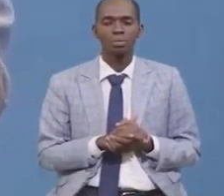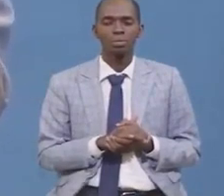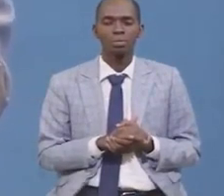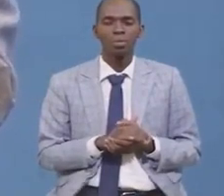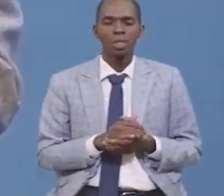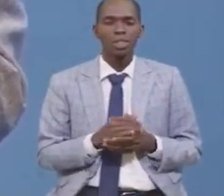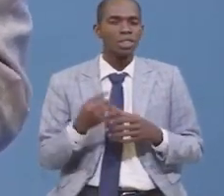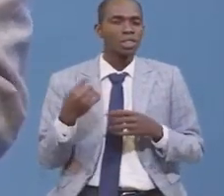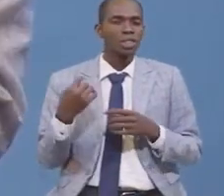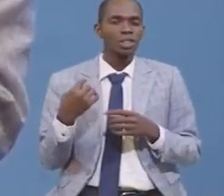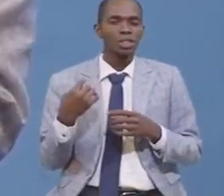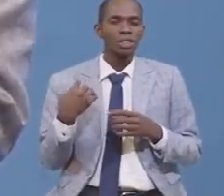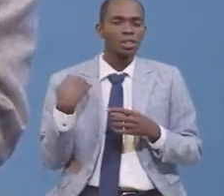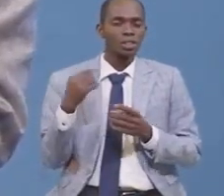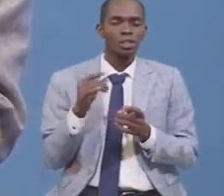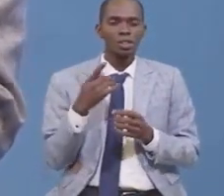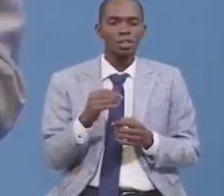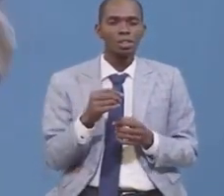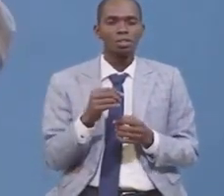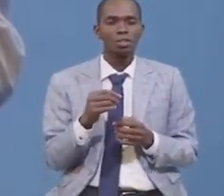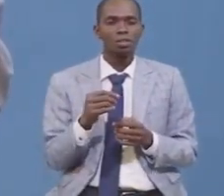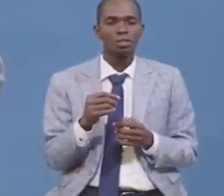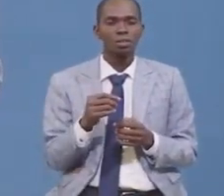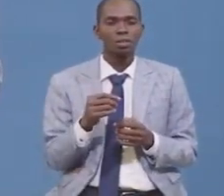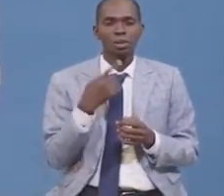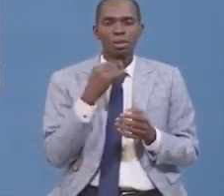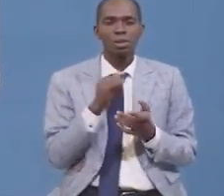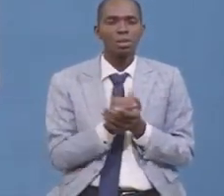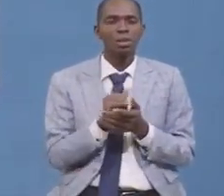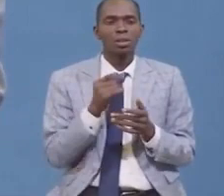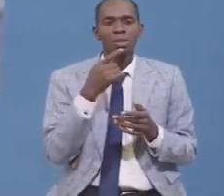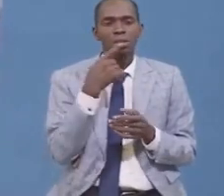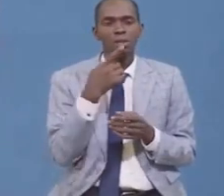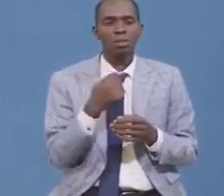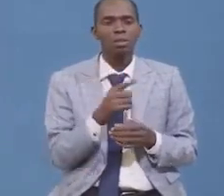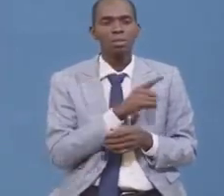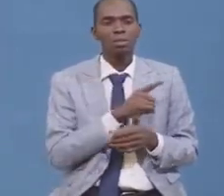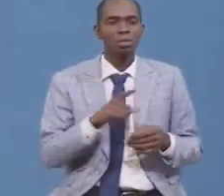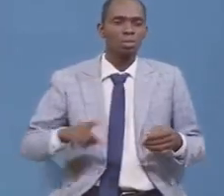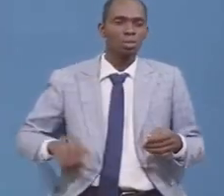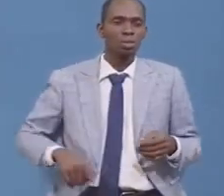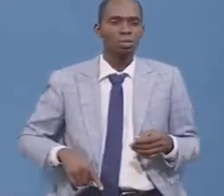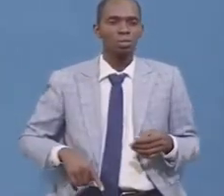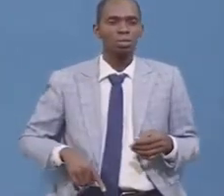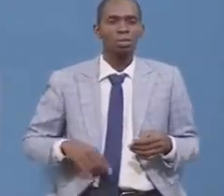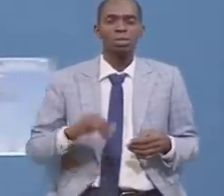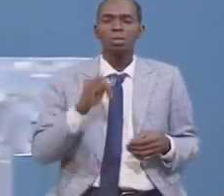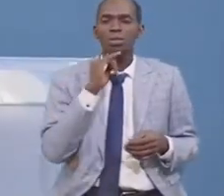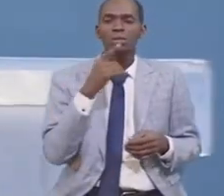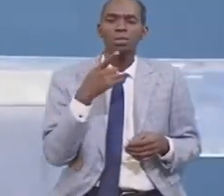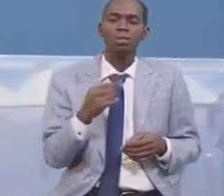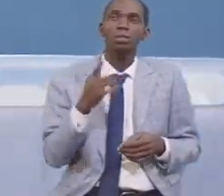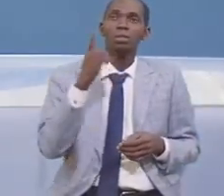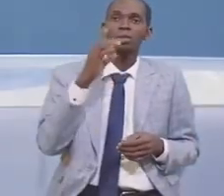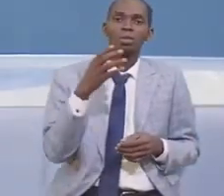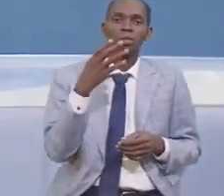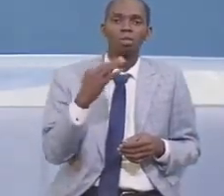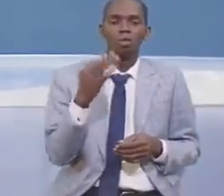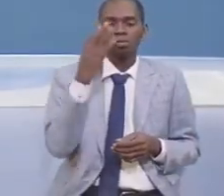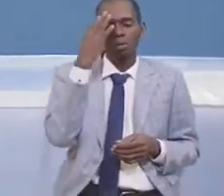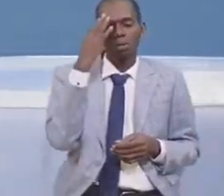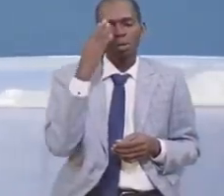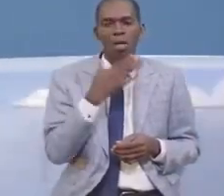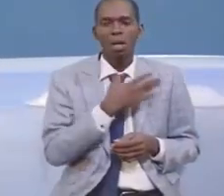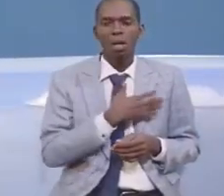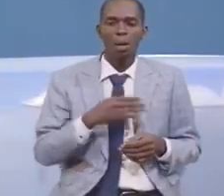the Lord is a God of action, of knowledge. గమనించండి, దేవుడు బుద్ధి జ్ఞానముల బాహుళ్యం గలవాడు. And by